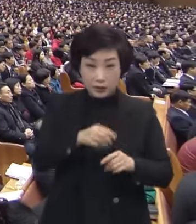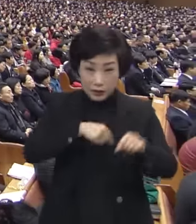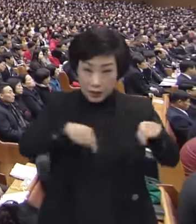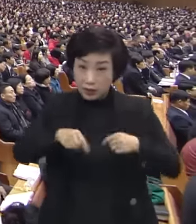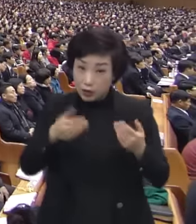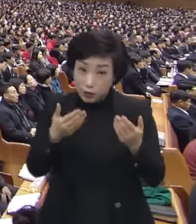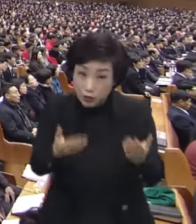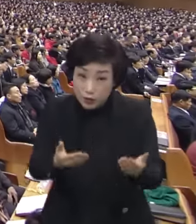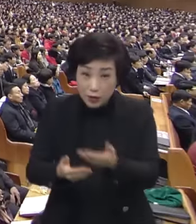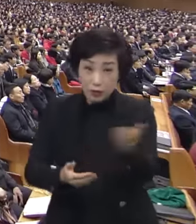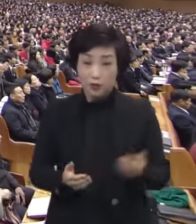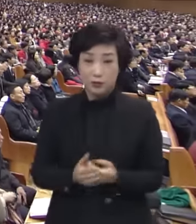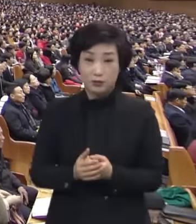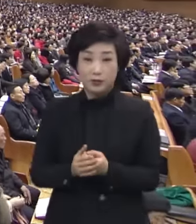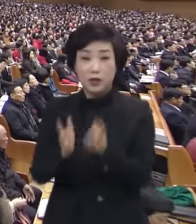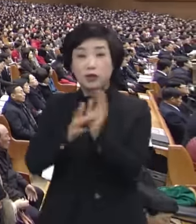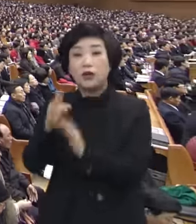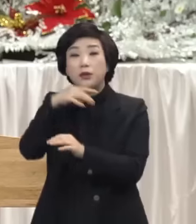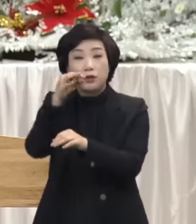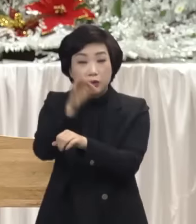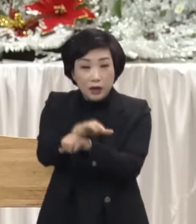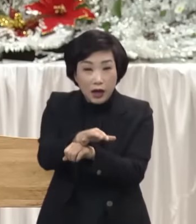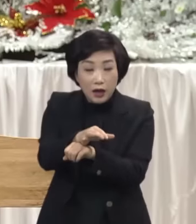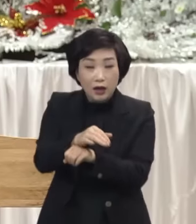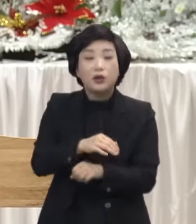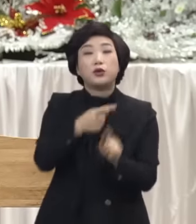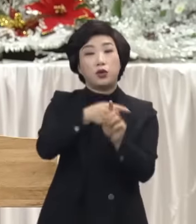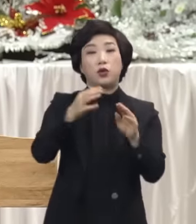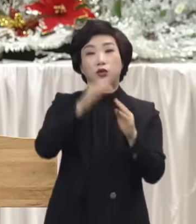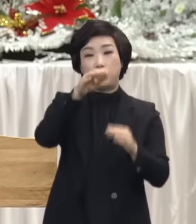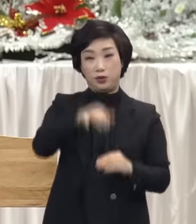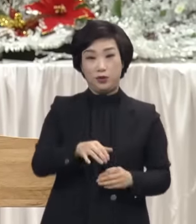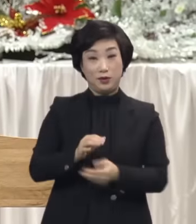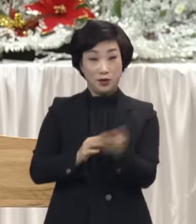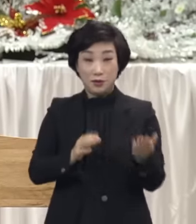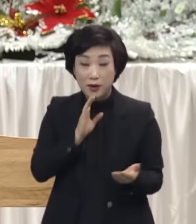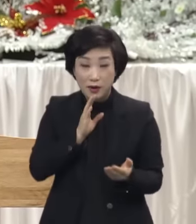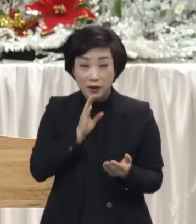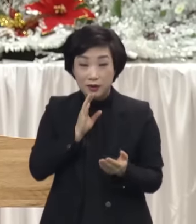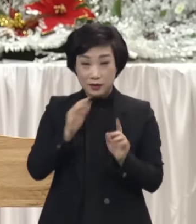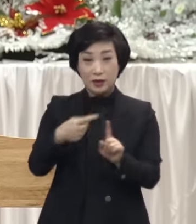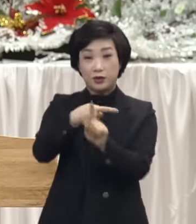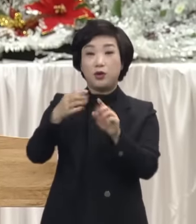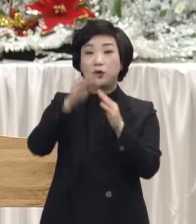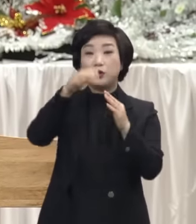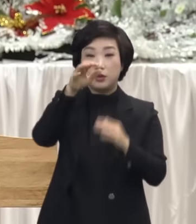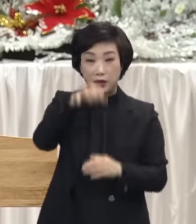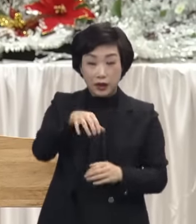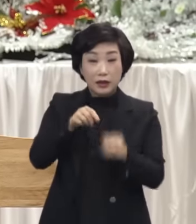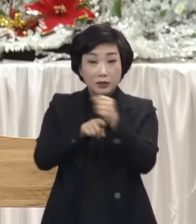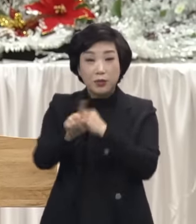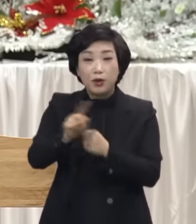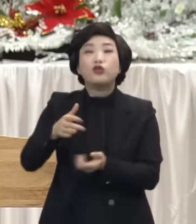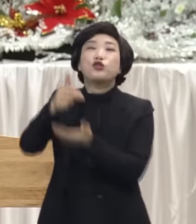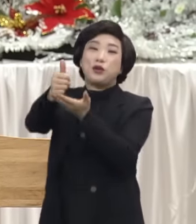하셨느니라. 피로 산 우리 교회란 말은 주님 모신 사람이라고